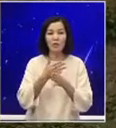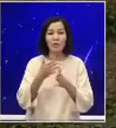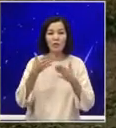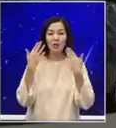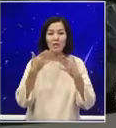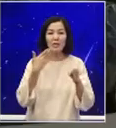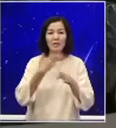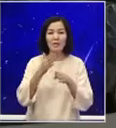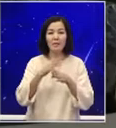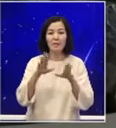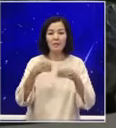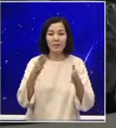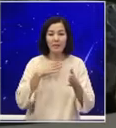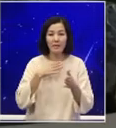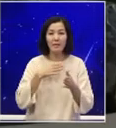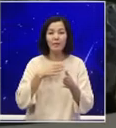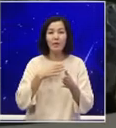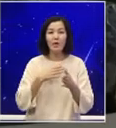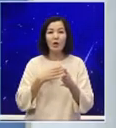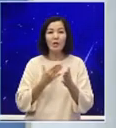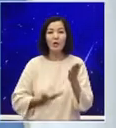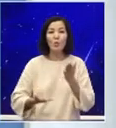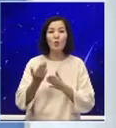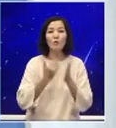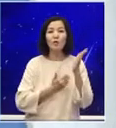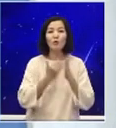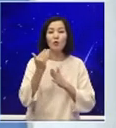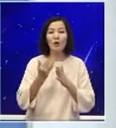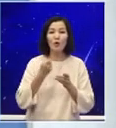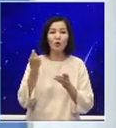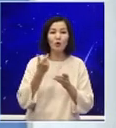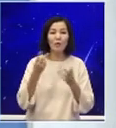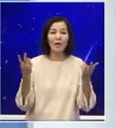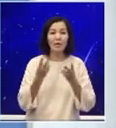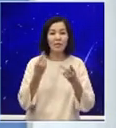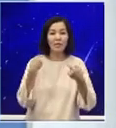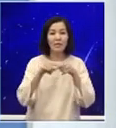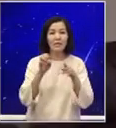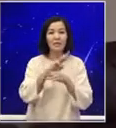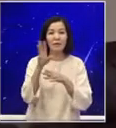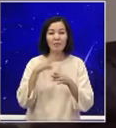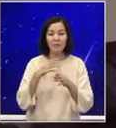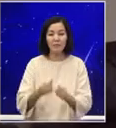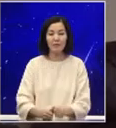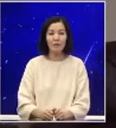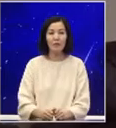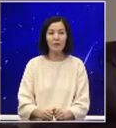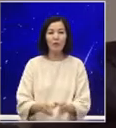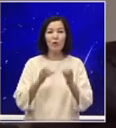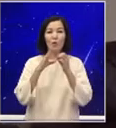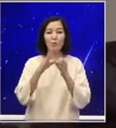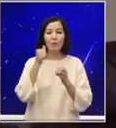жеңілдетілген несие таратты. Мұндан бөлек өнімділігі жоғары тұқымдармен және қажетті техникамен қамтамасыз етуде. 15 жыл